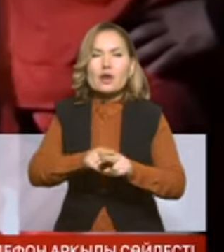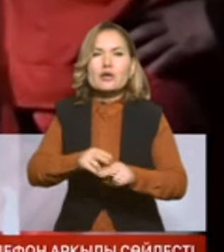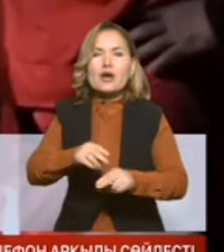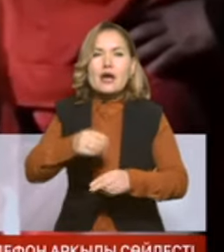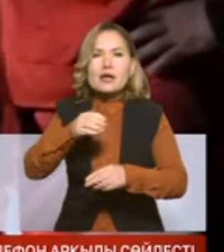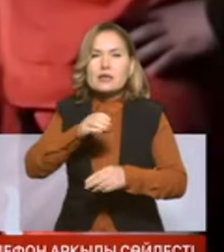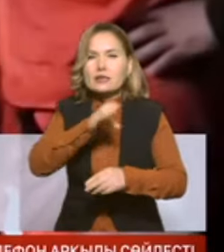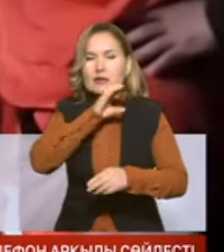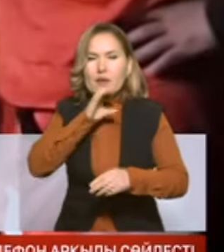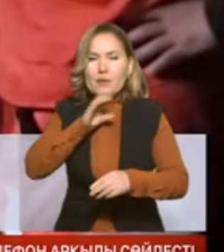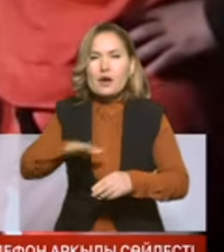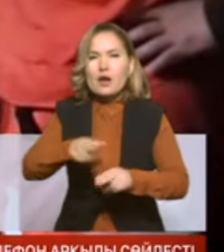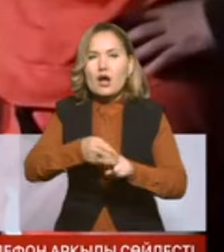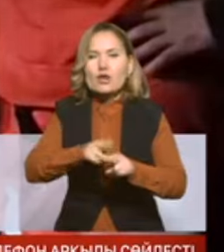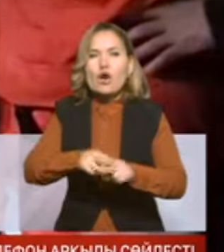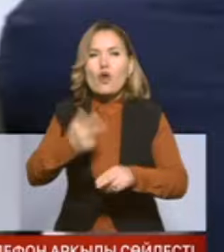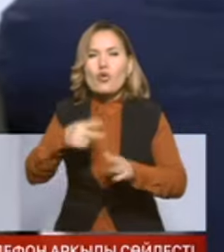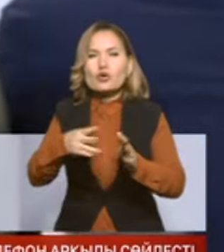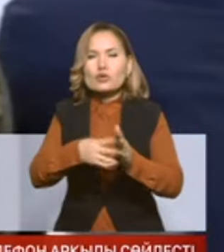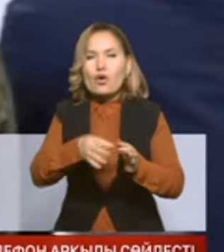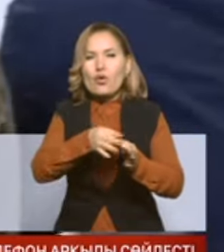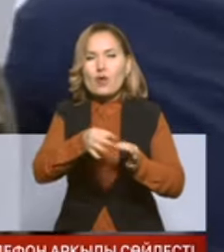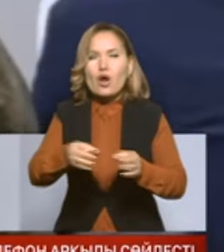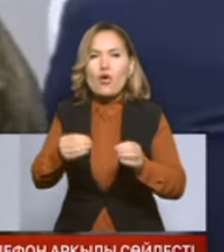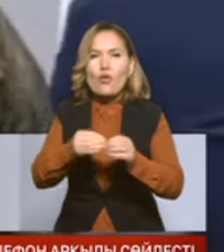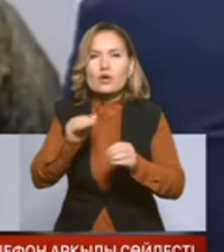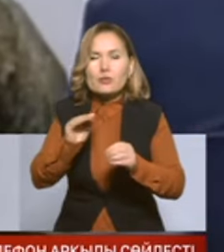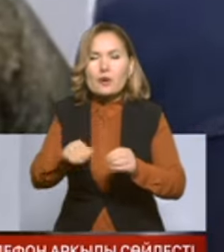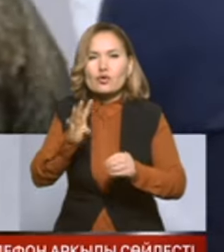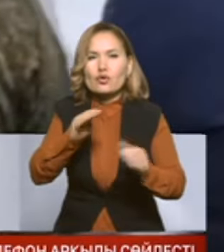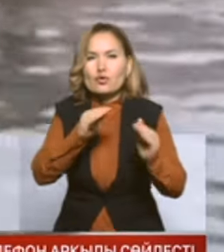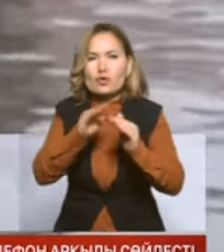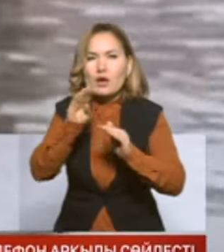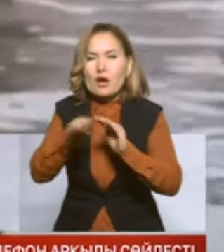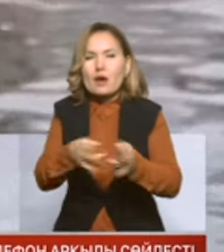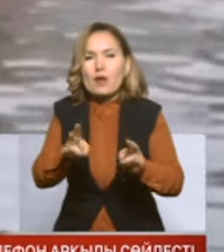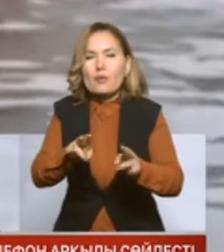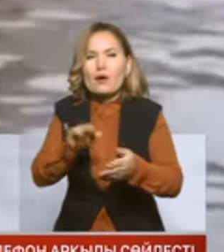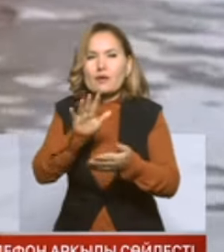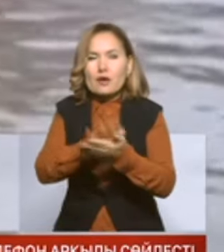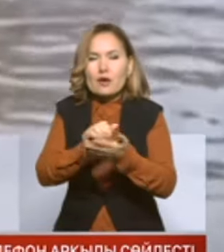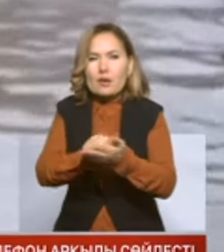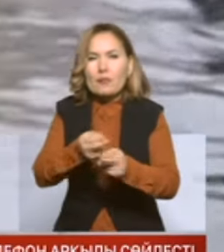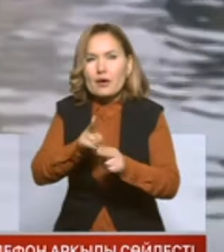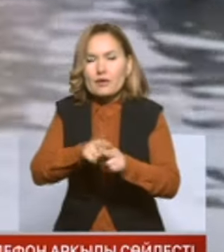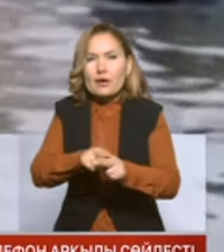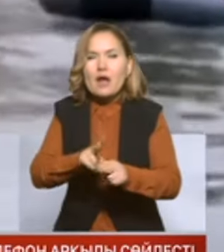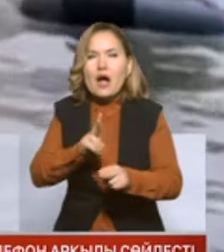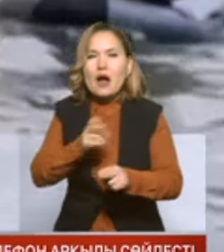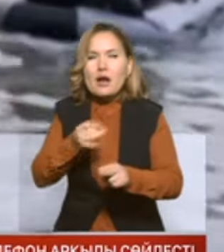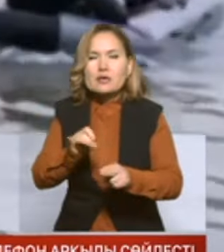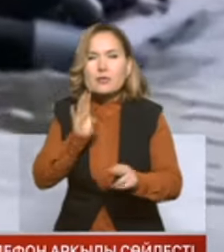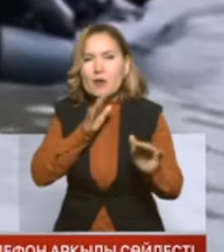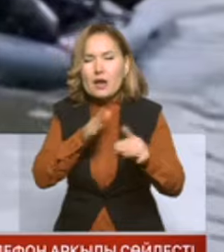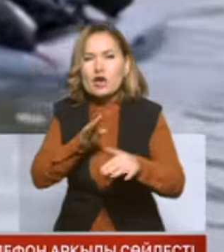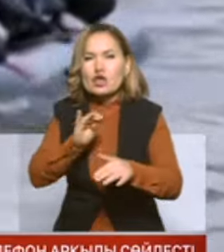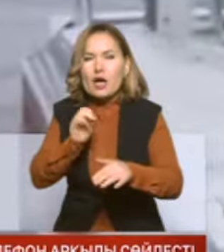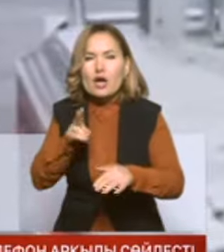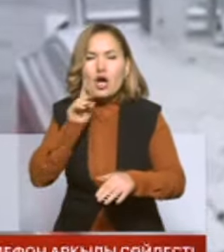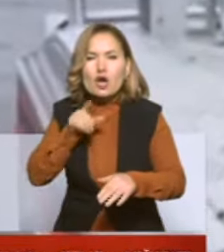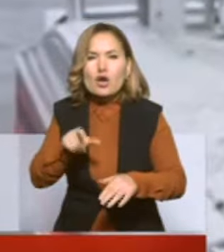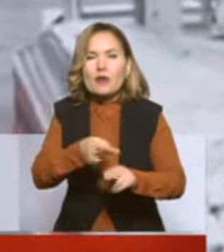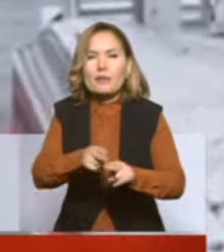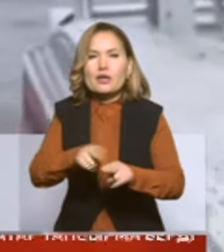орталық аймақтарындағы 39 облыста 10400-дей үйді су басқан. Орал тауларынан бастау алып, Каспийге құятын Жайық өзені жұма